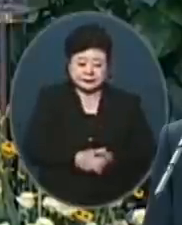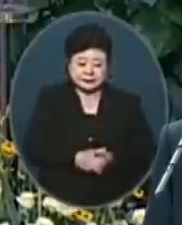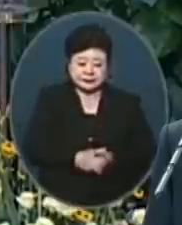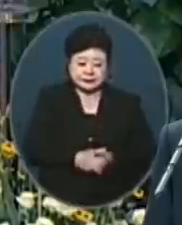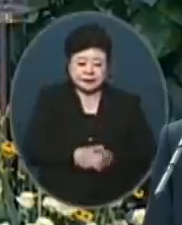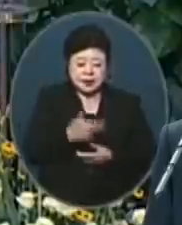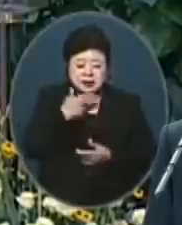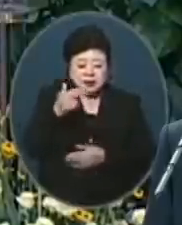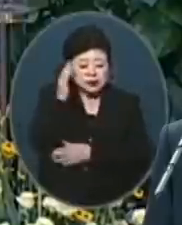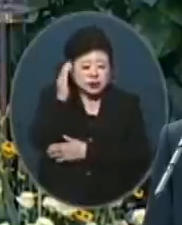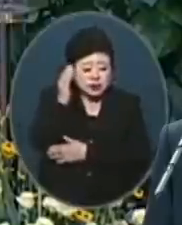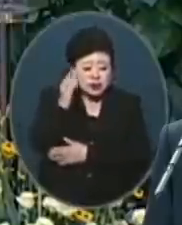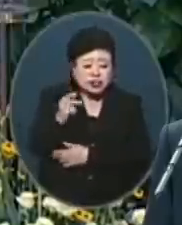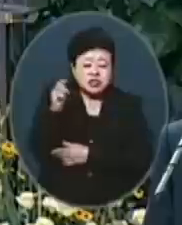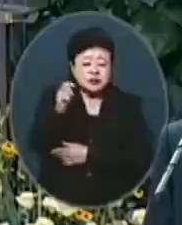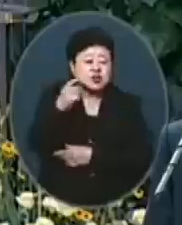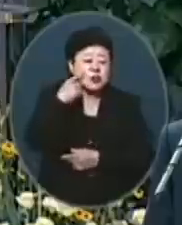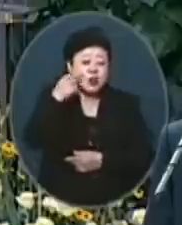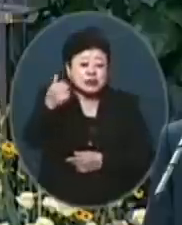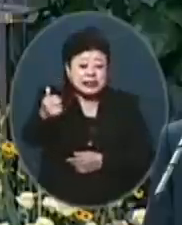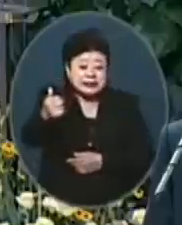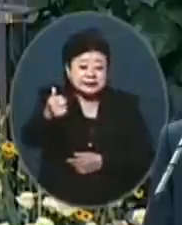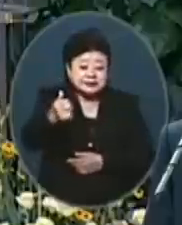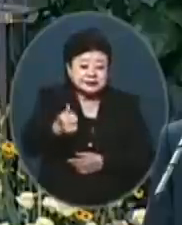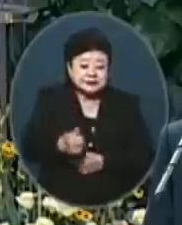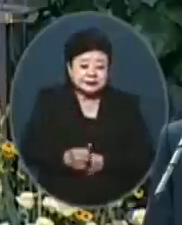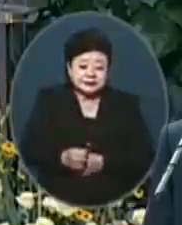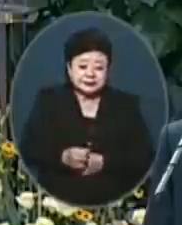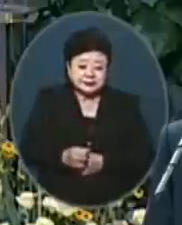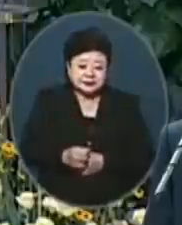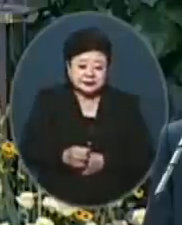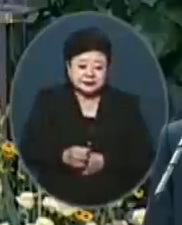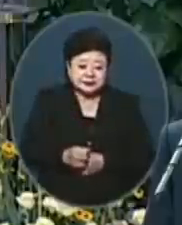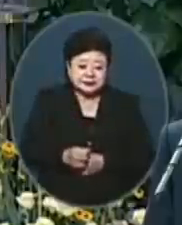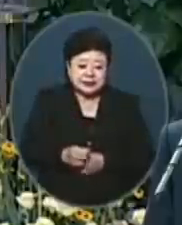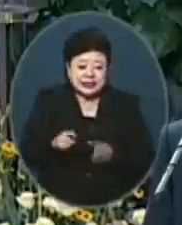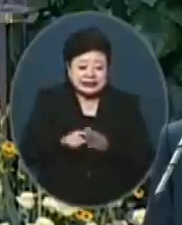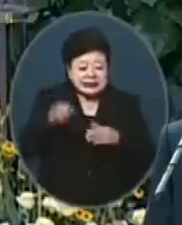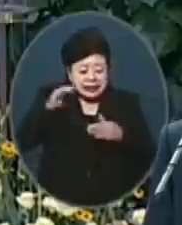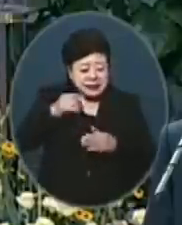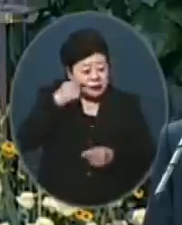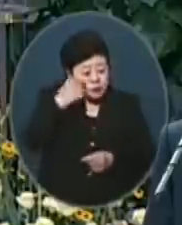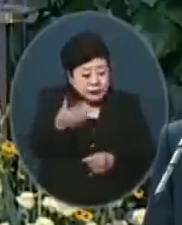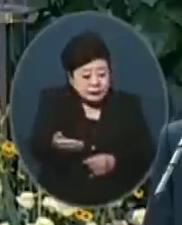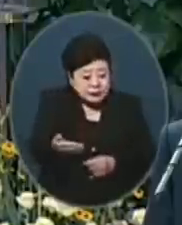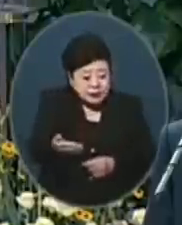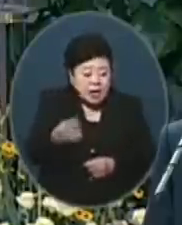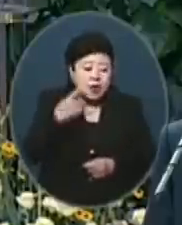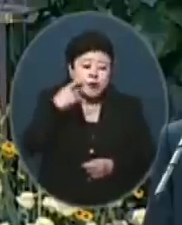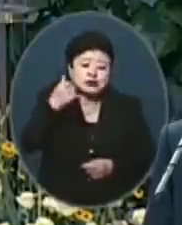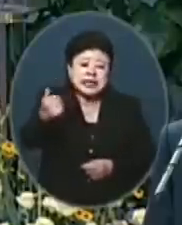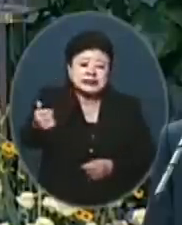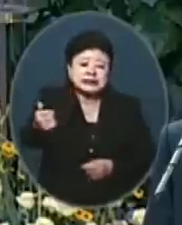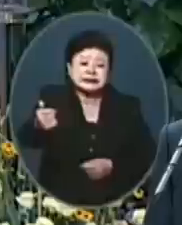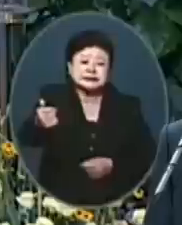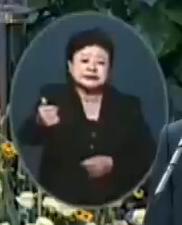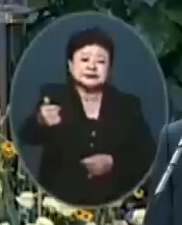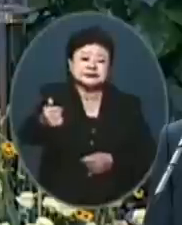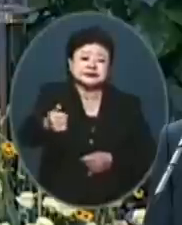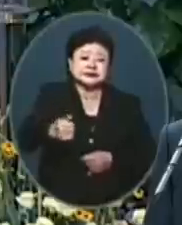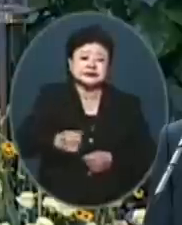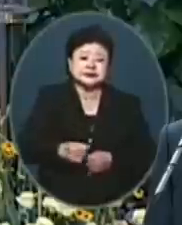영국의 설교가 스펄전 목사님에게 한 신학생이 이런 질문을 했습니다. 목사님도 낙망할 때가